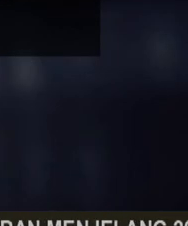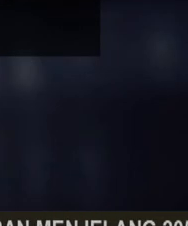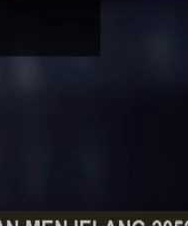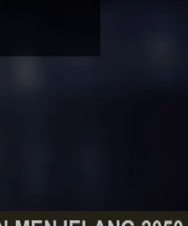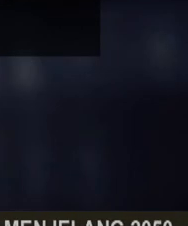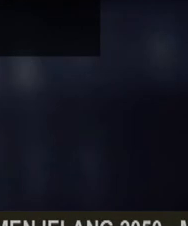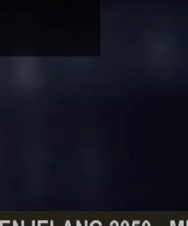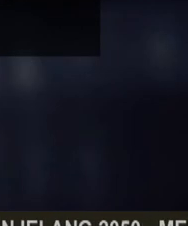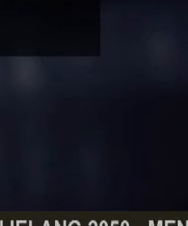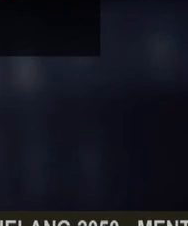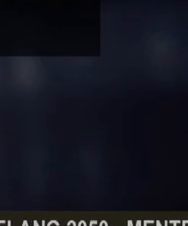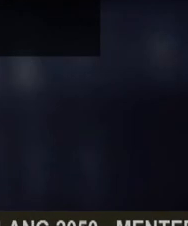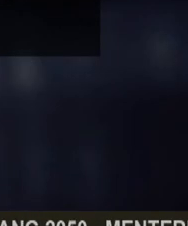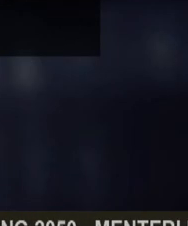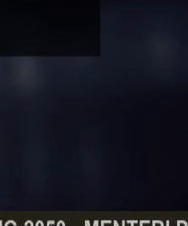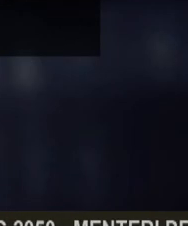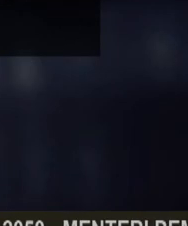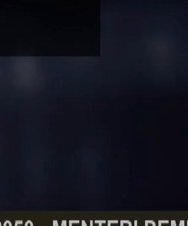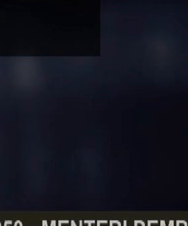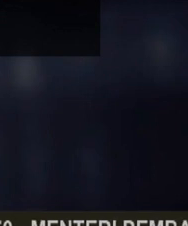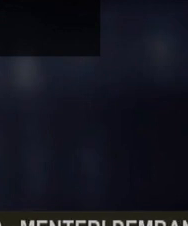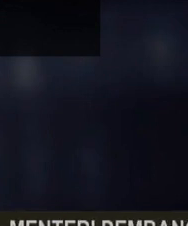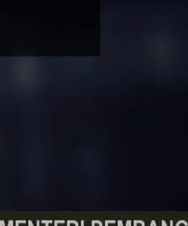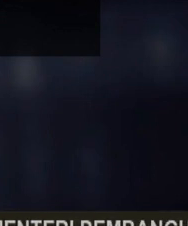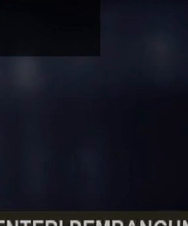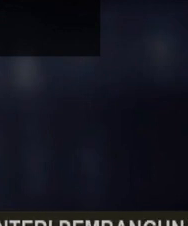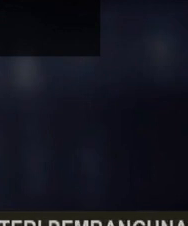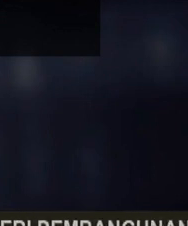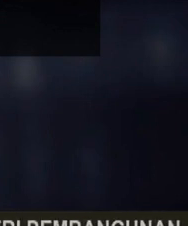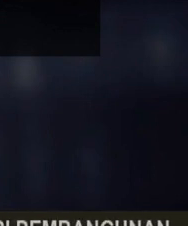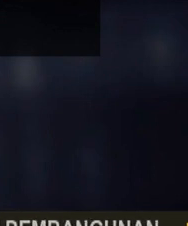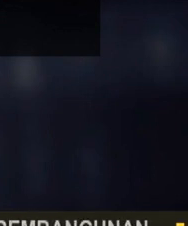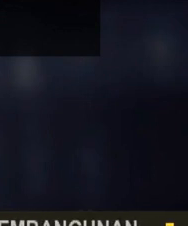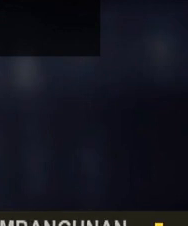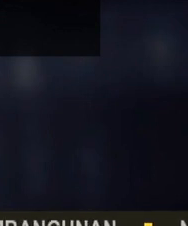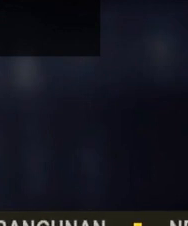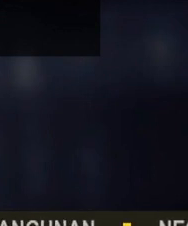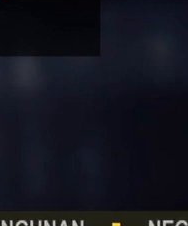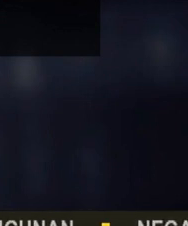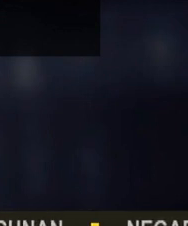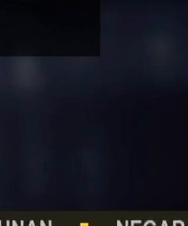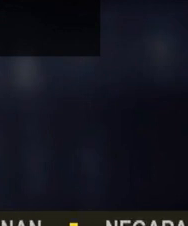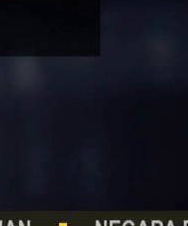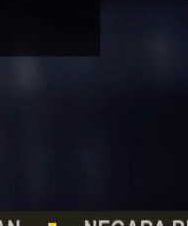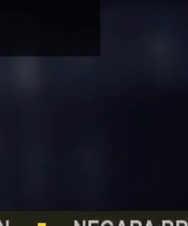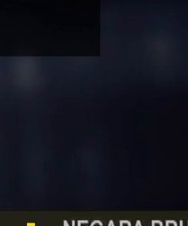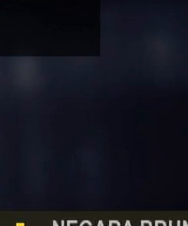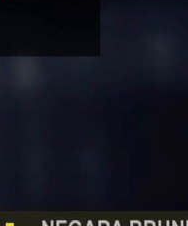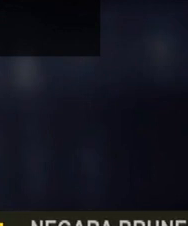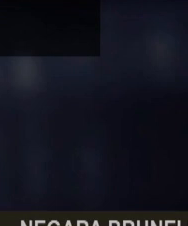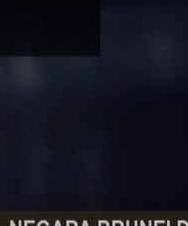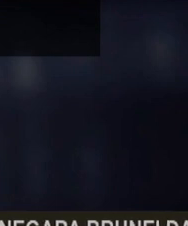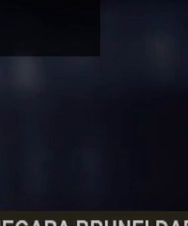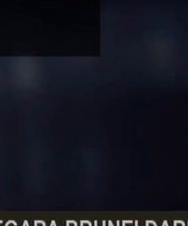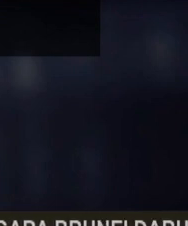The Fame monster style 93.com tenda 5000 lengket kerana gagal menghadapkan penyata Cukai pendapatan pagi tahun-tahun keuangan berakhir